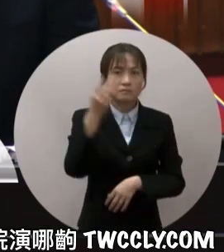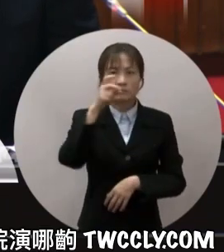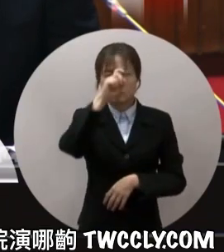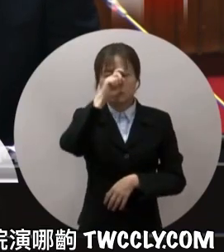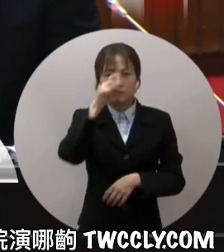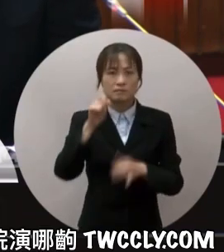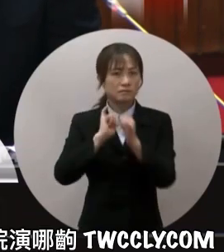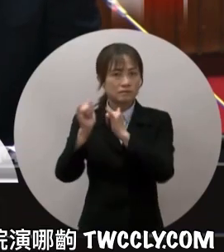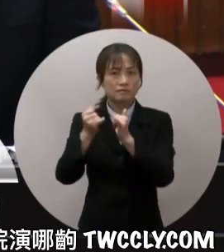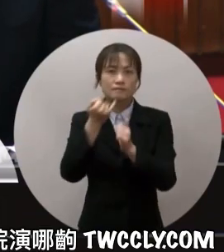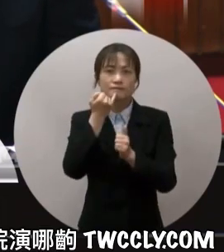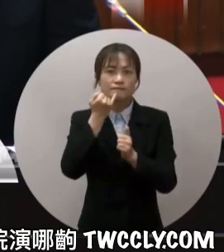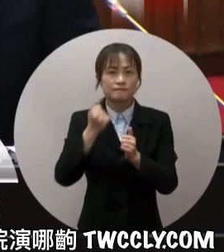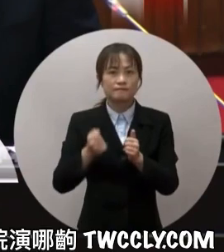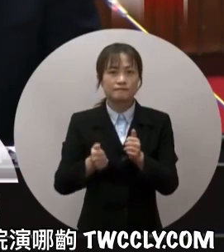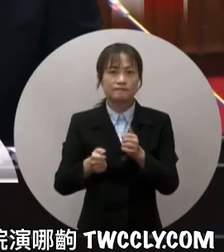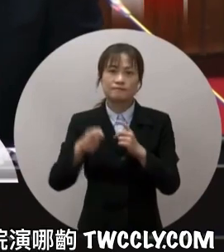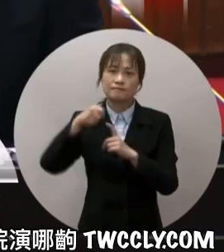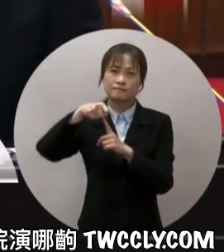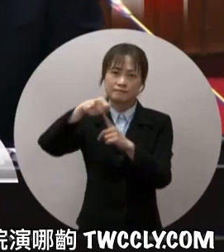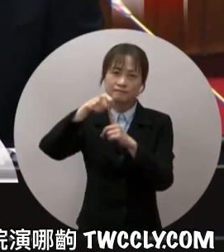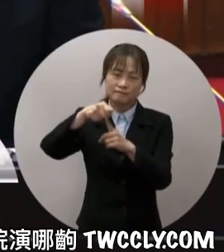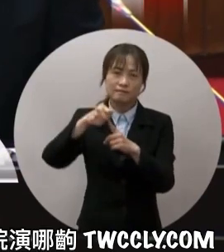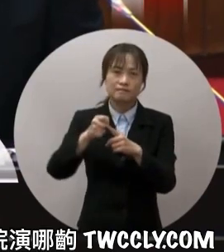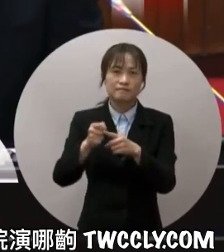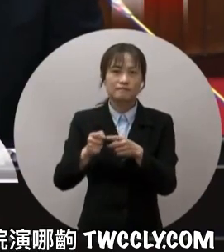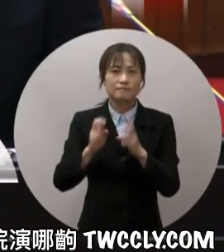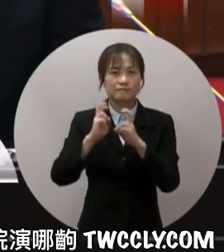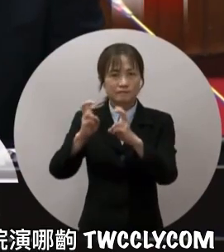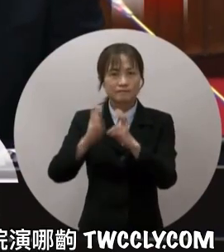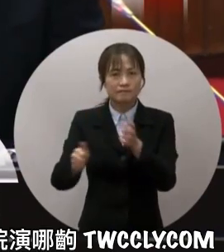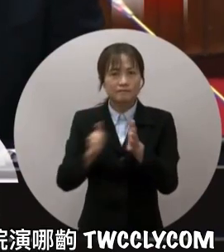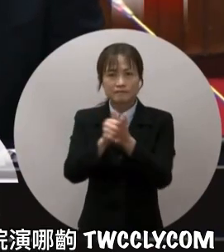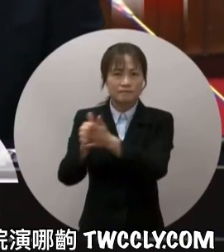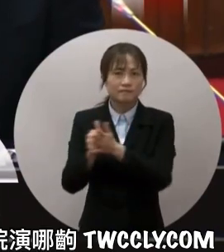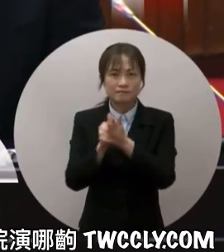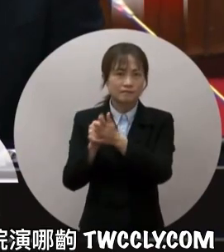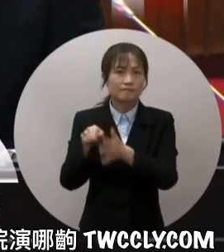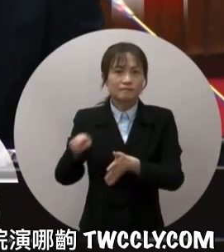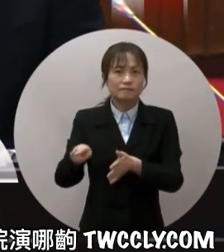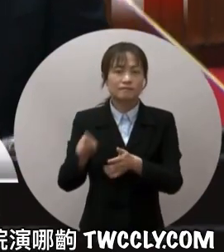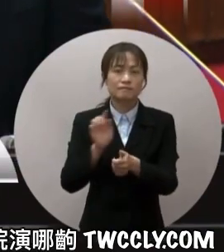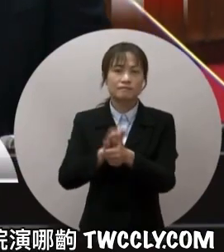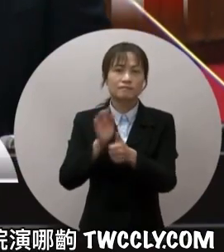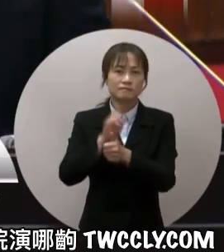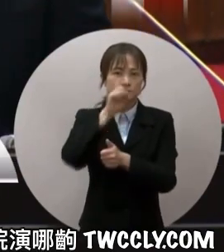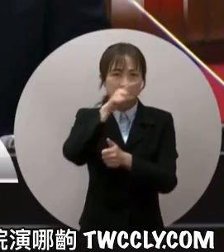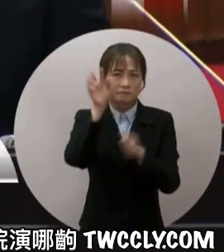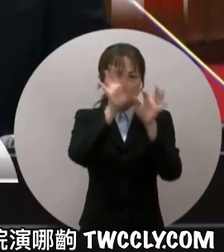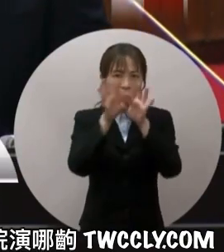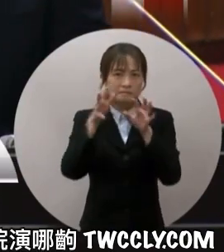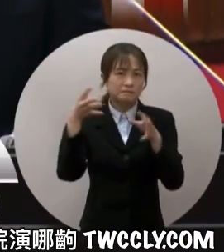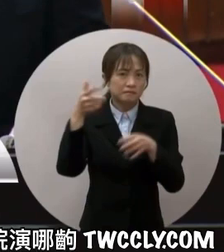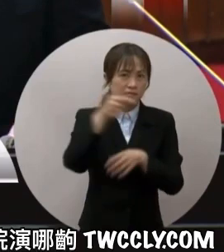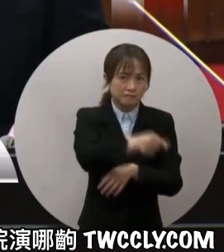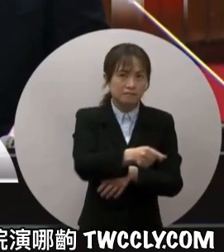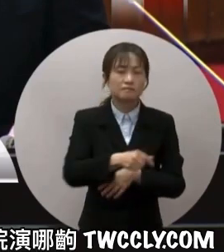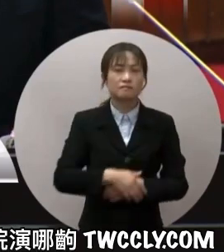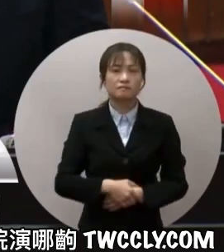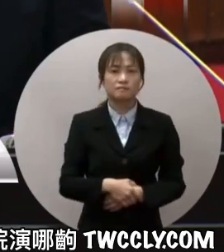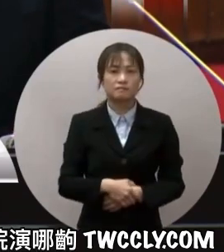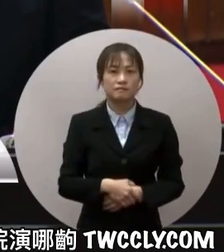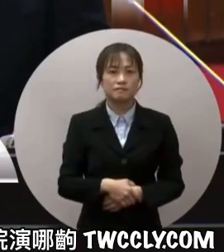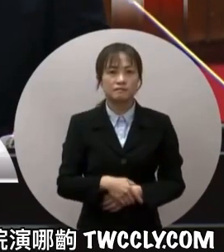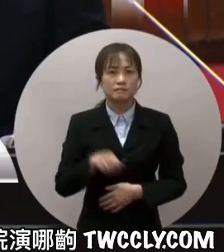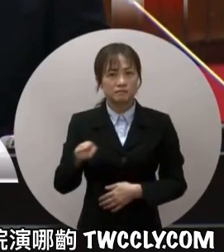能夠搭乘大眾運輸孩子要到市區就學或者是要到這個外出的話大眾運輸就可以了